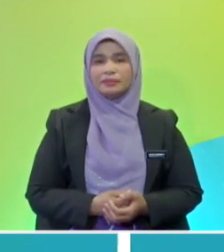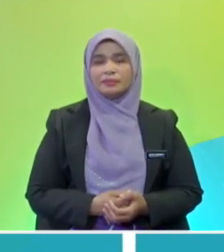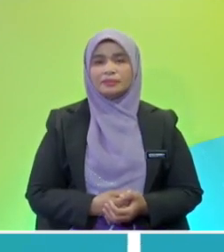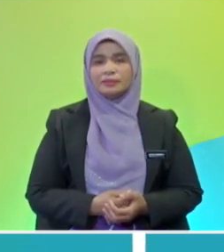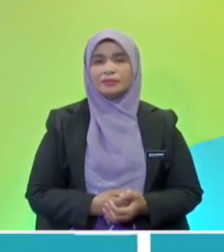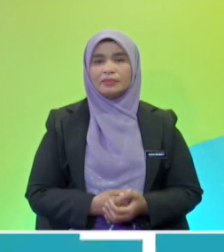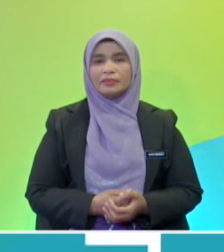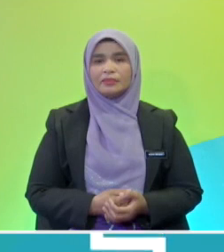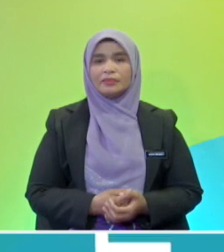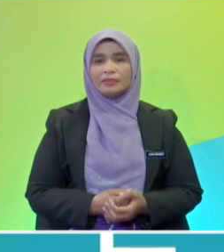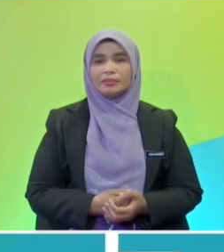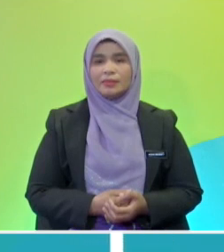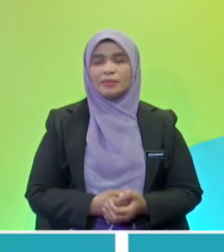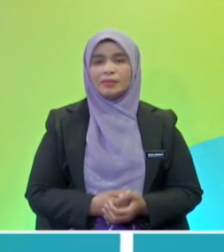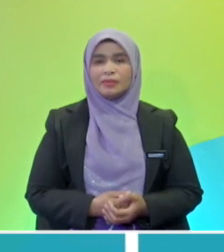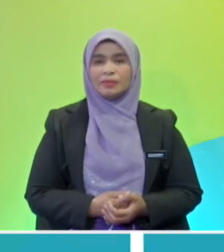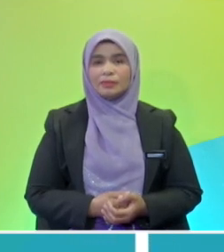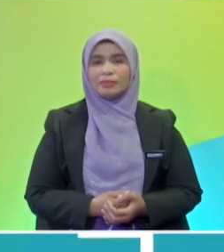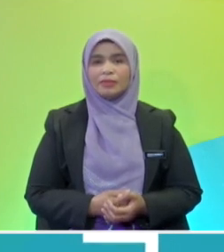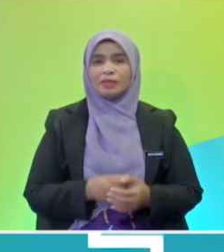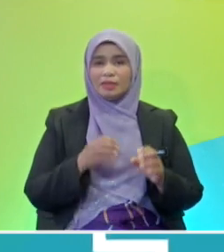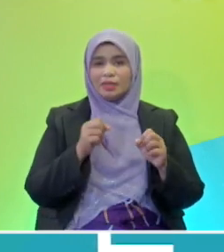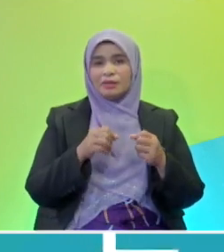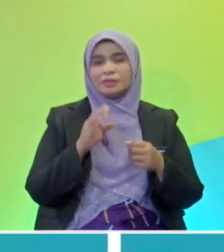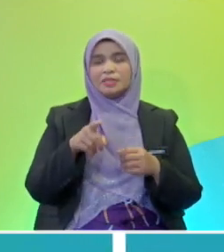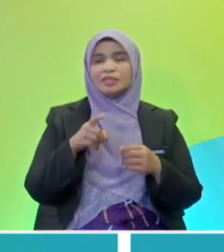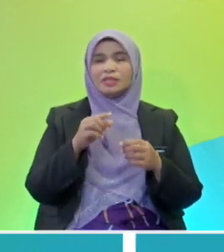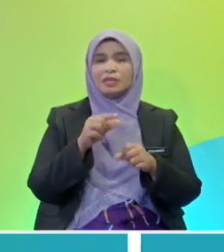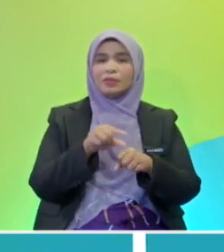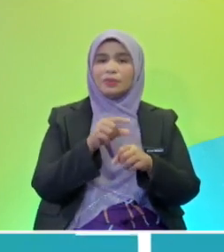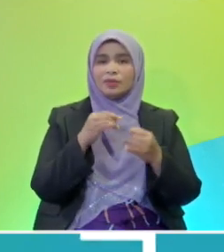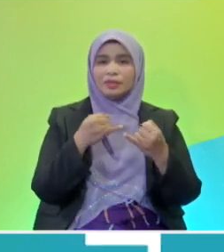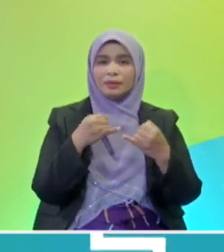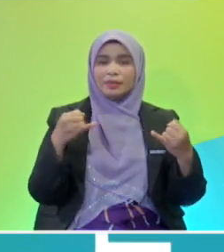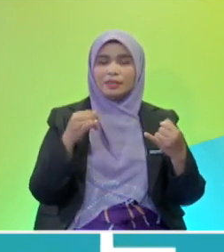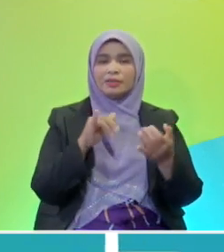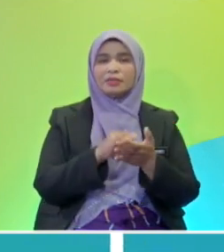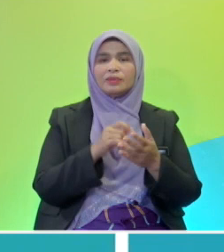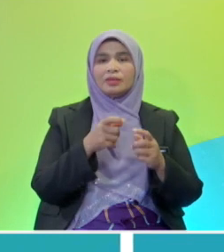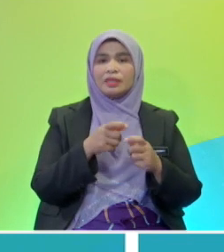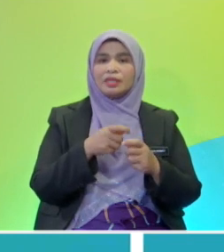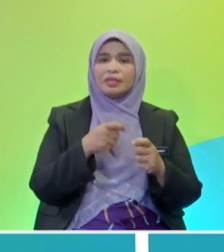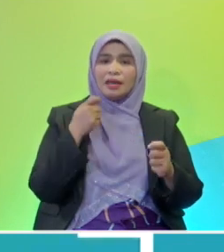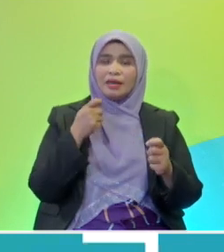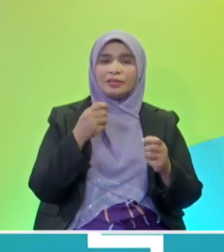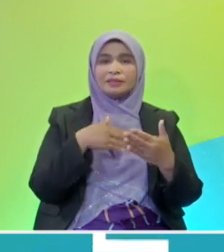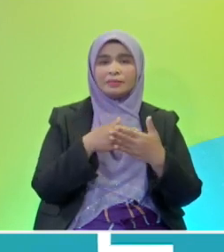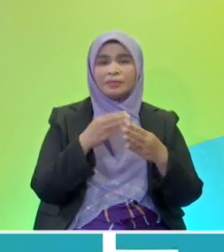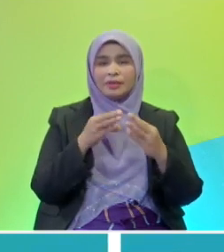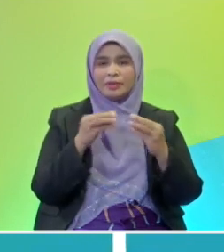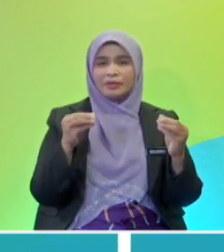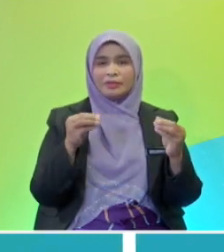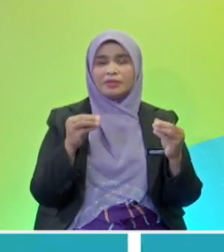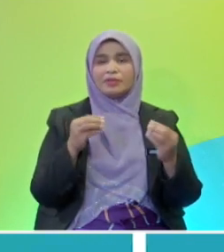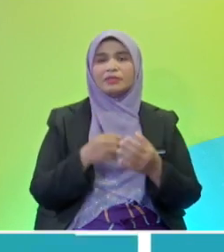situ macam mana Cikgu tarik habis benangnya boleh tarik habis ha kita tarik habis sikitlah kalau yang ada bersimpul-simpul tu kita boleh